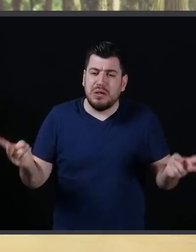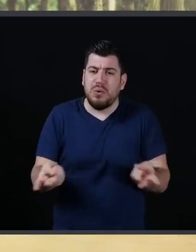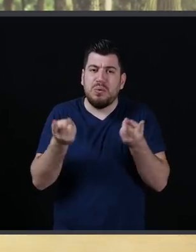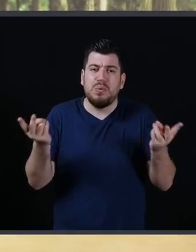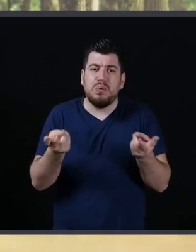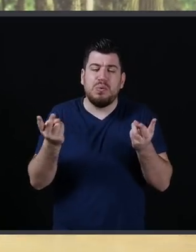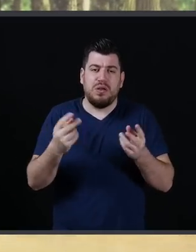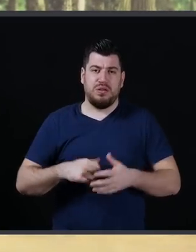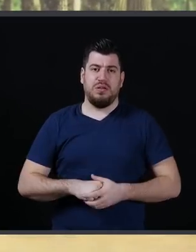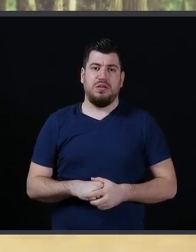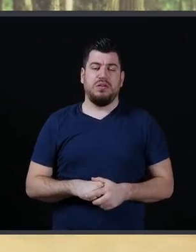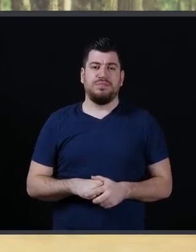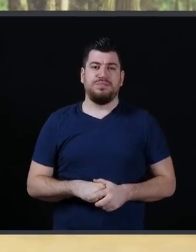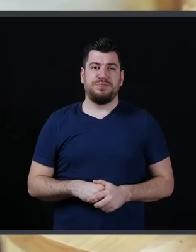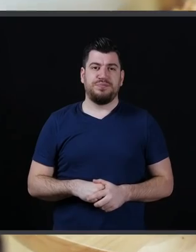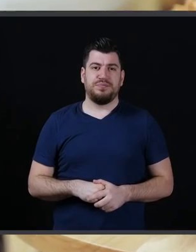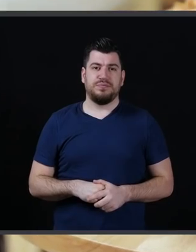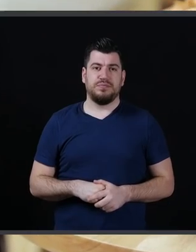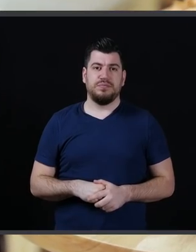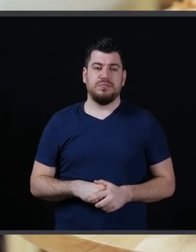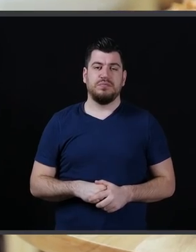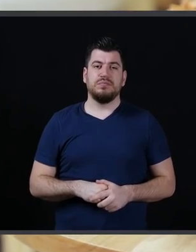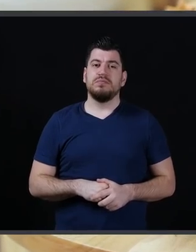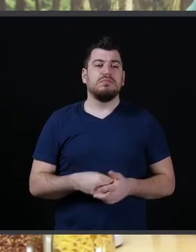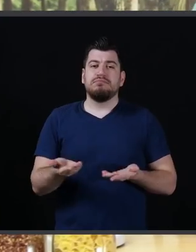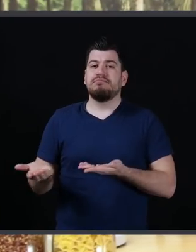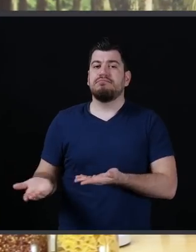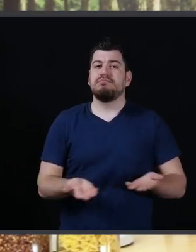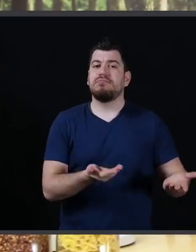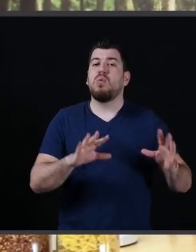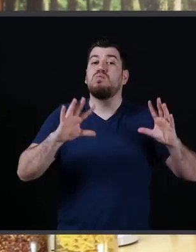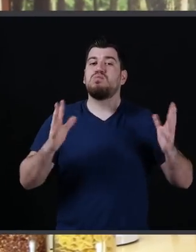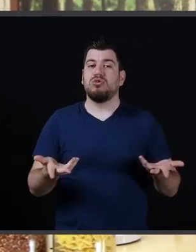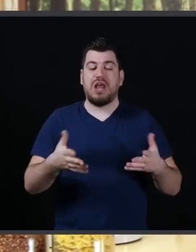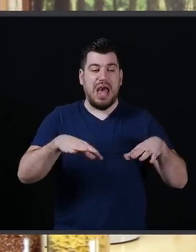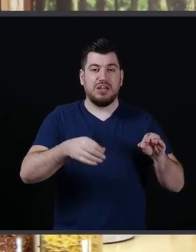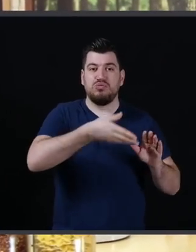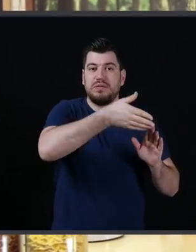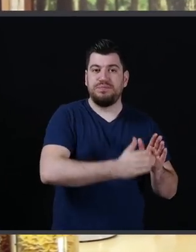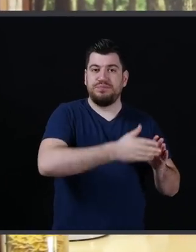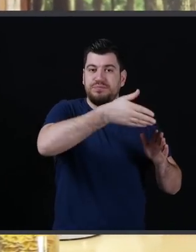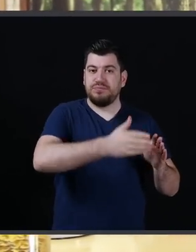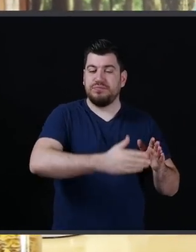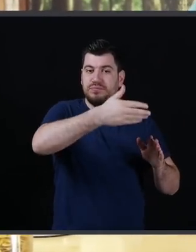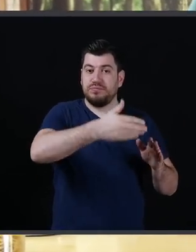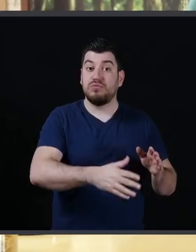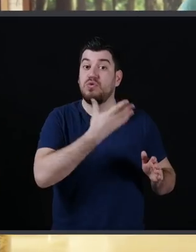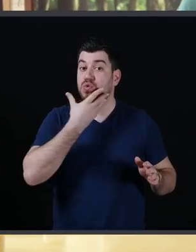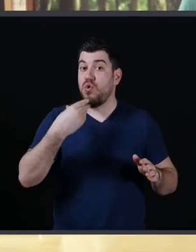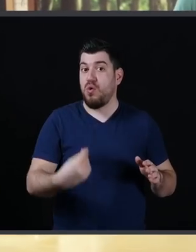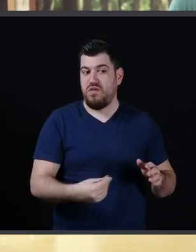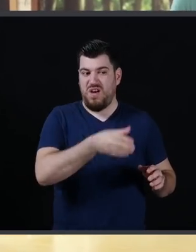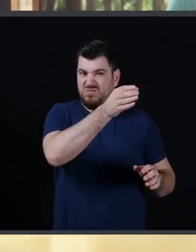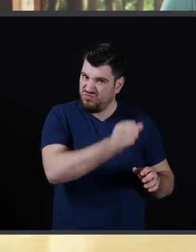продолжаем. Итак. Тоже приходит средством кейк с чем-то